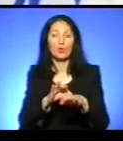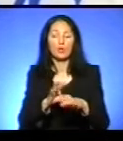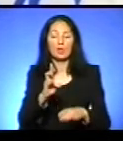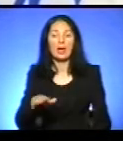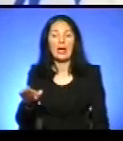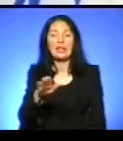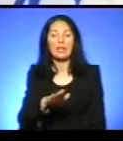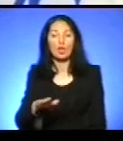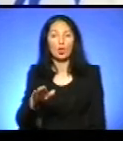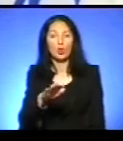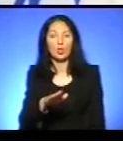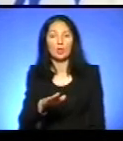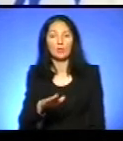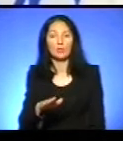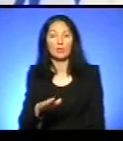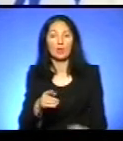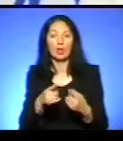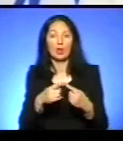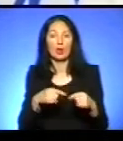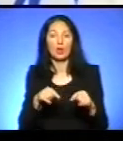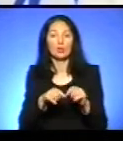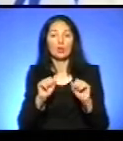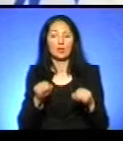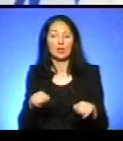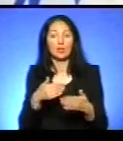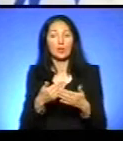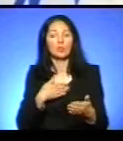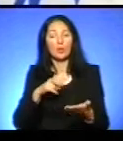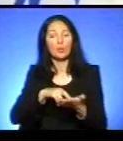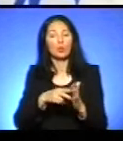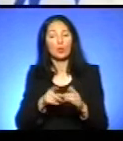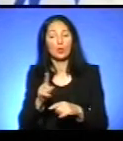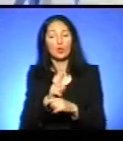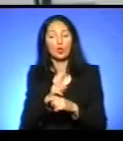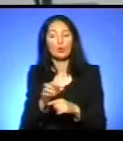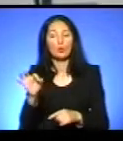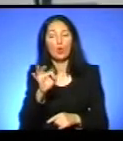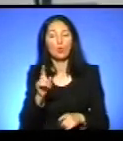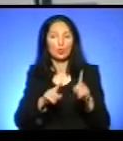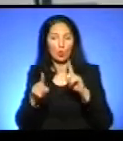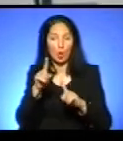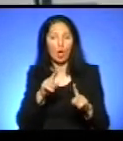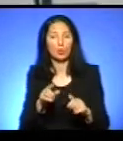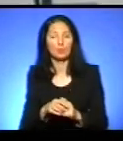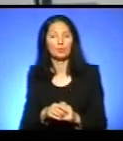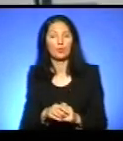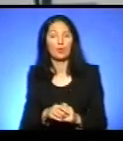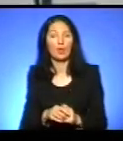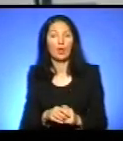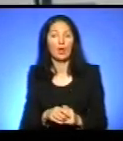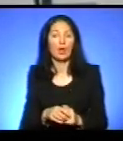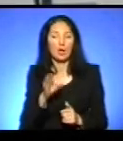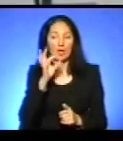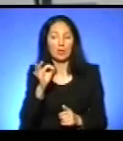території органу влади. Наприклад, ми плануємо Тернопільську обласну раду. Зазначу,